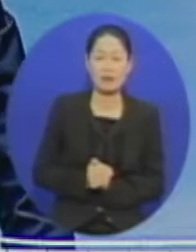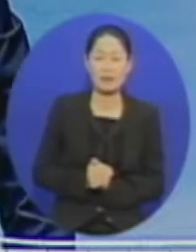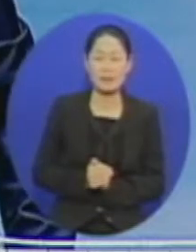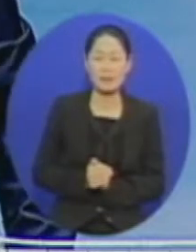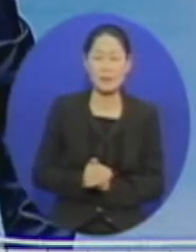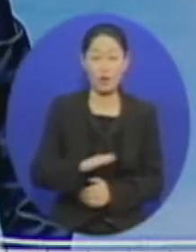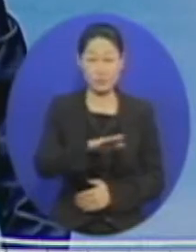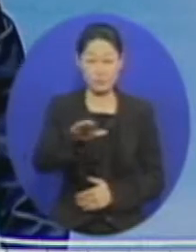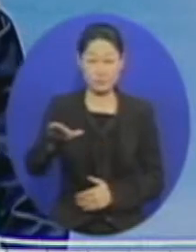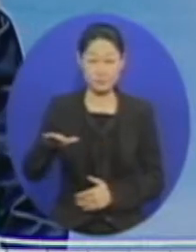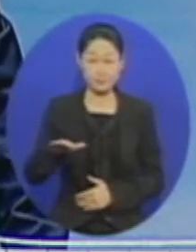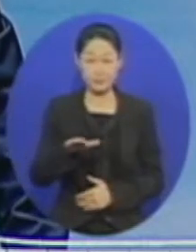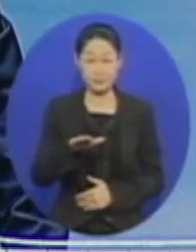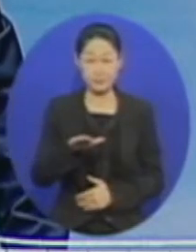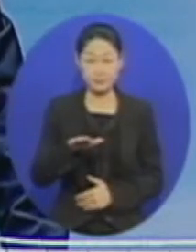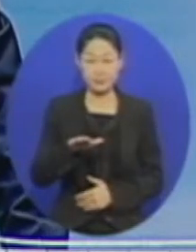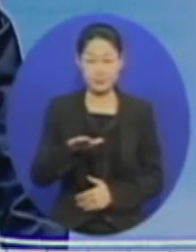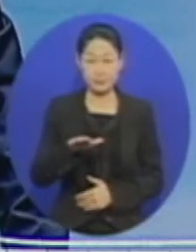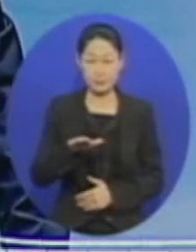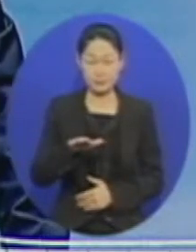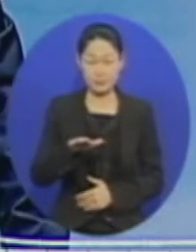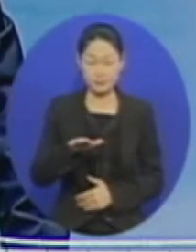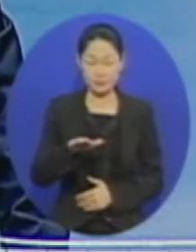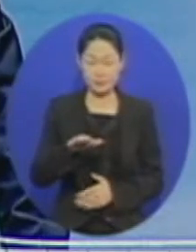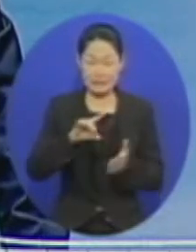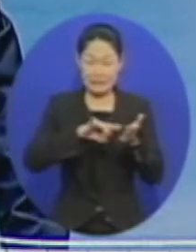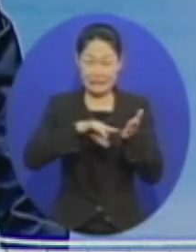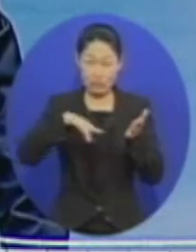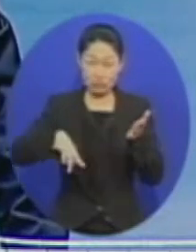여러분 아 세무서에서